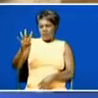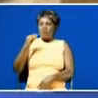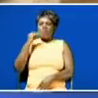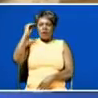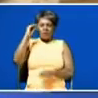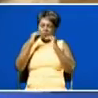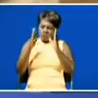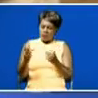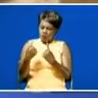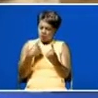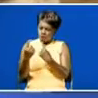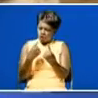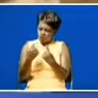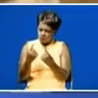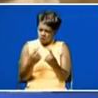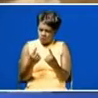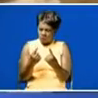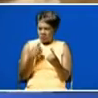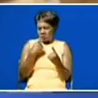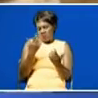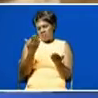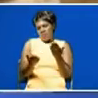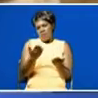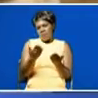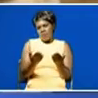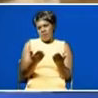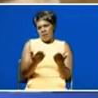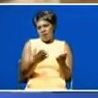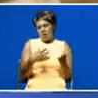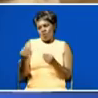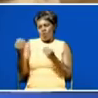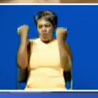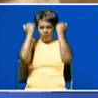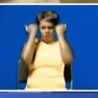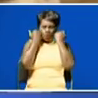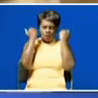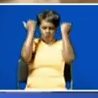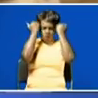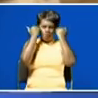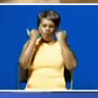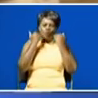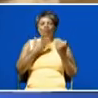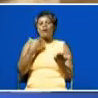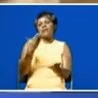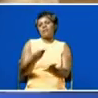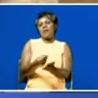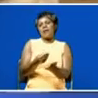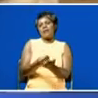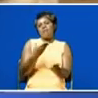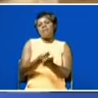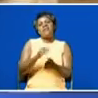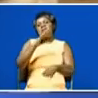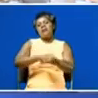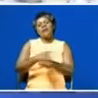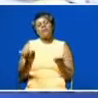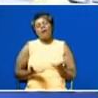wenye tuliongea na yeye hakuatambia labda tupeleke mambo kwa koti. Na sasa koti inatakiwa pesa. Sasa hizi pesa